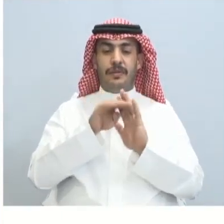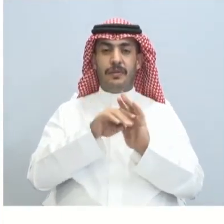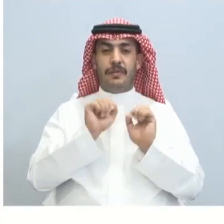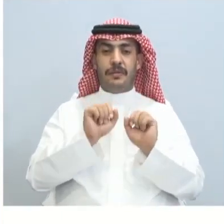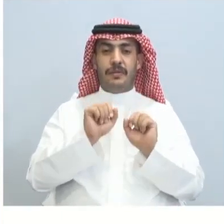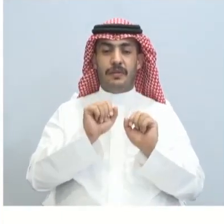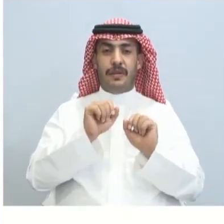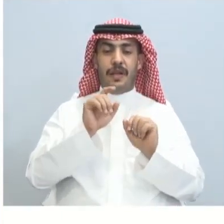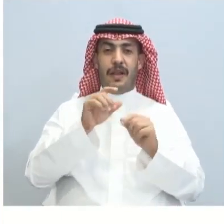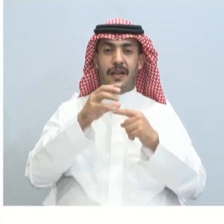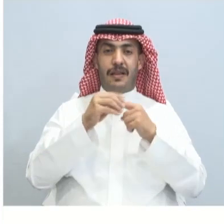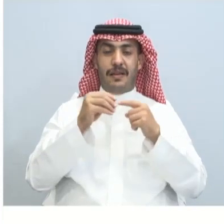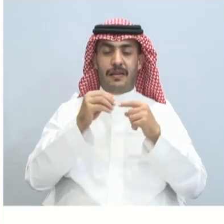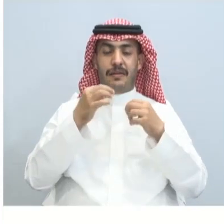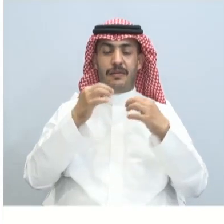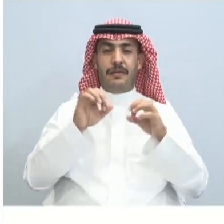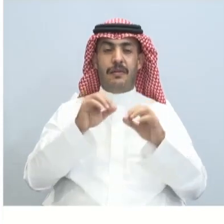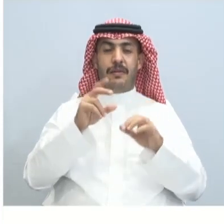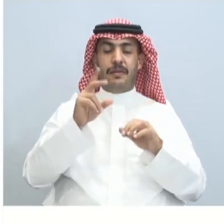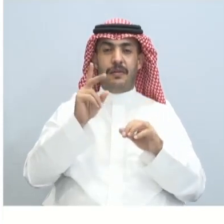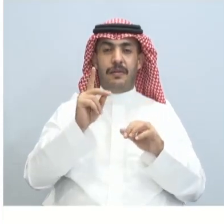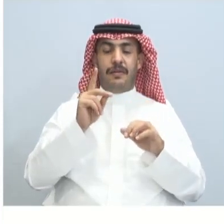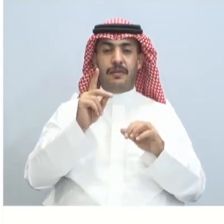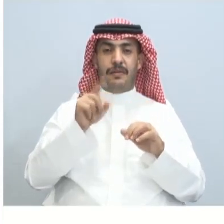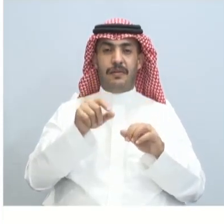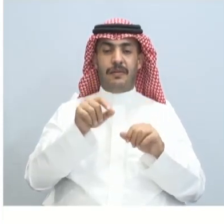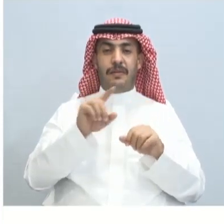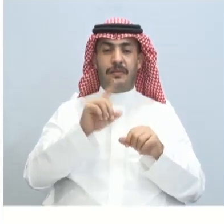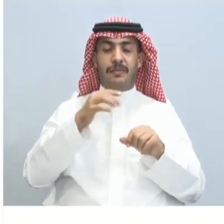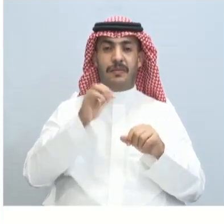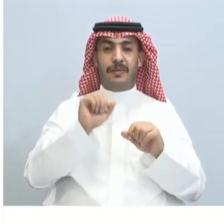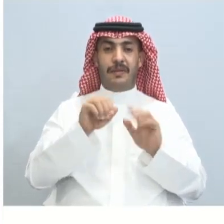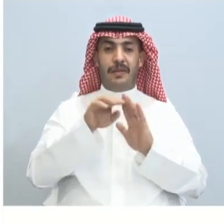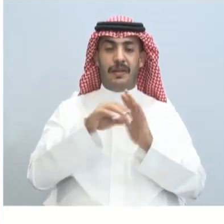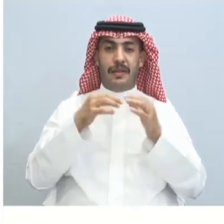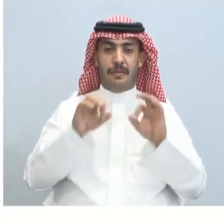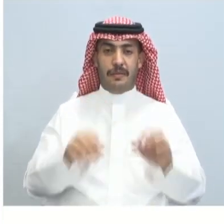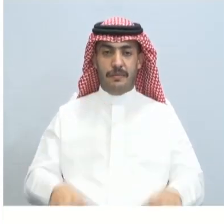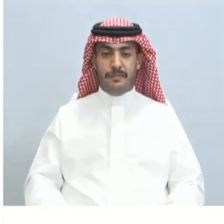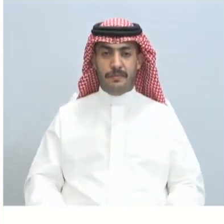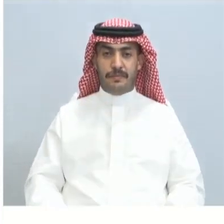لغط وتسبب اهمال وقد تتسبب ان القارئ لن يهتم في خطاباتك